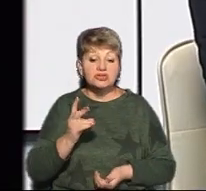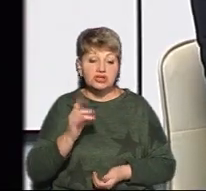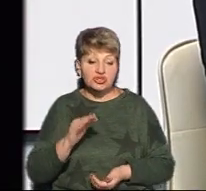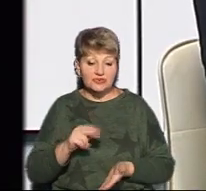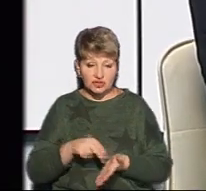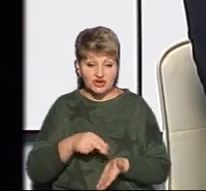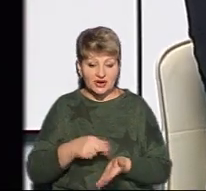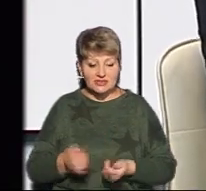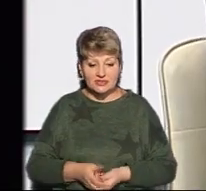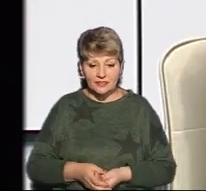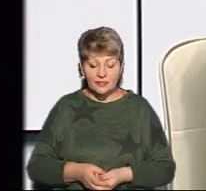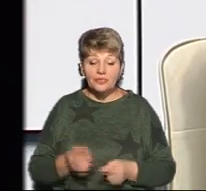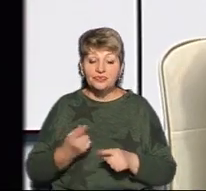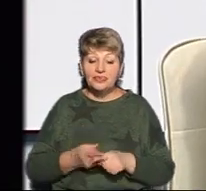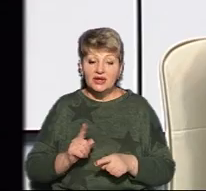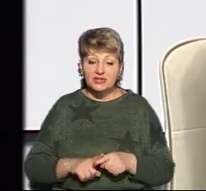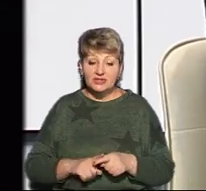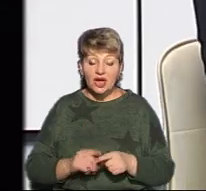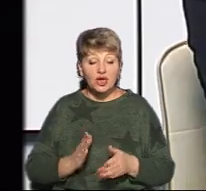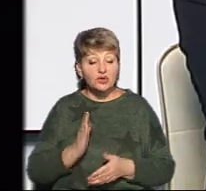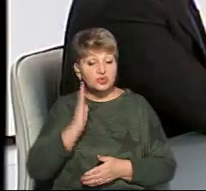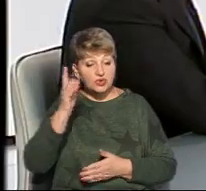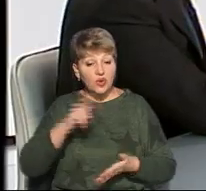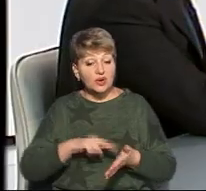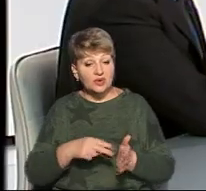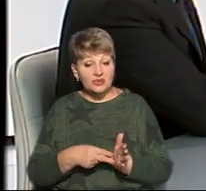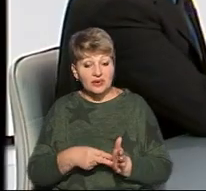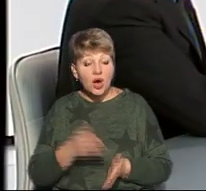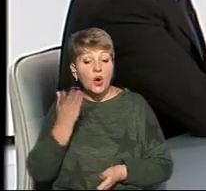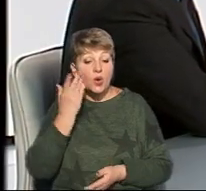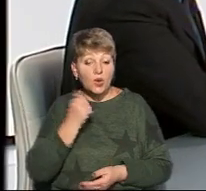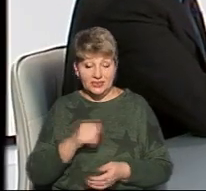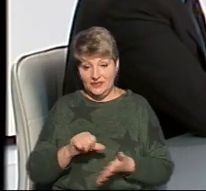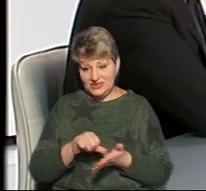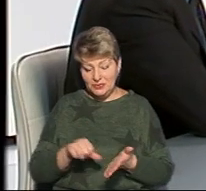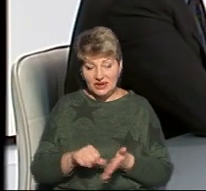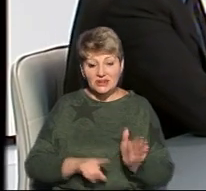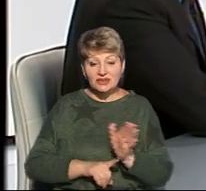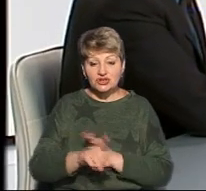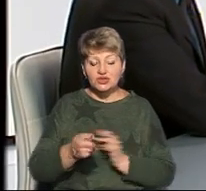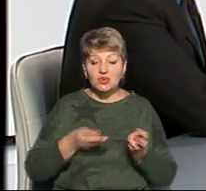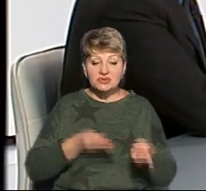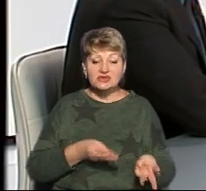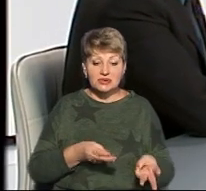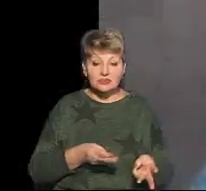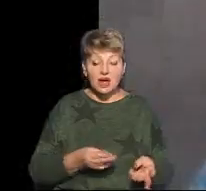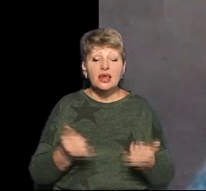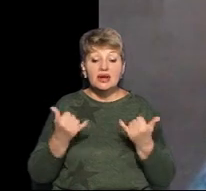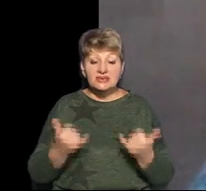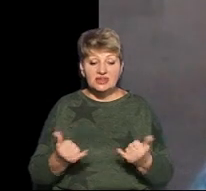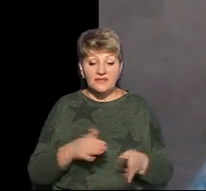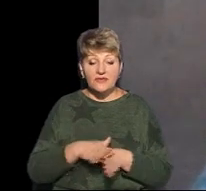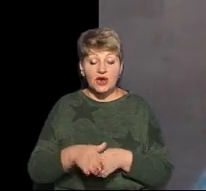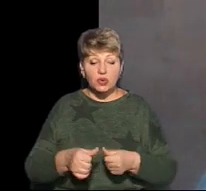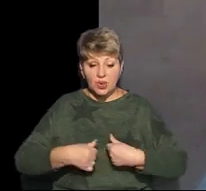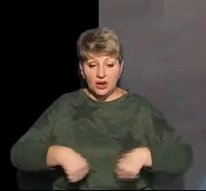це довгострокові перспективи. Коли в місті, наразі в Смілі, розпочнеться опалювальний сезон? Коли в оселях буде тепло? Сьогодні